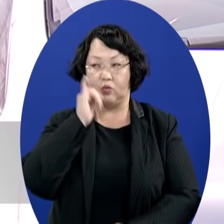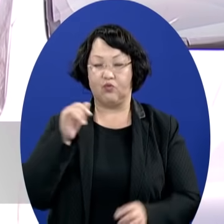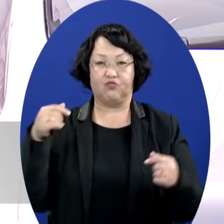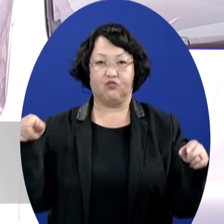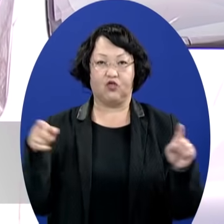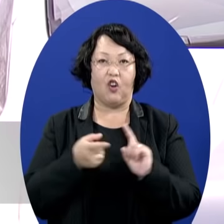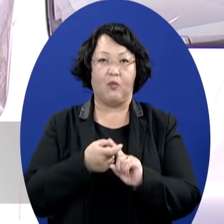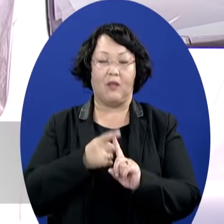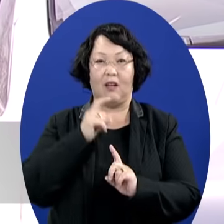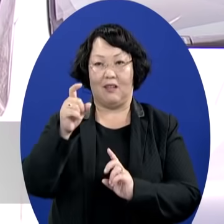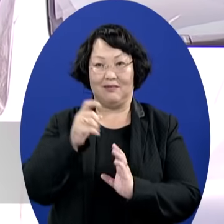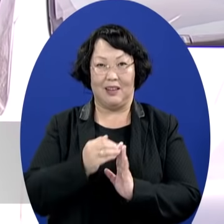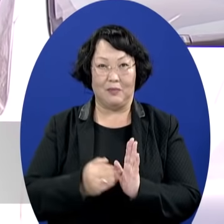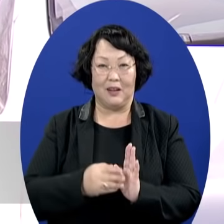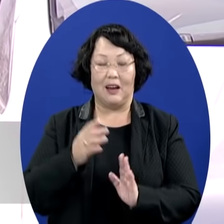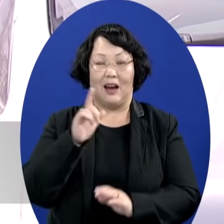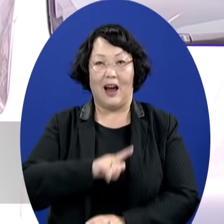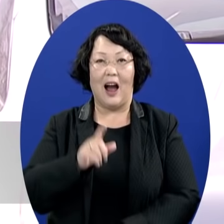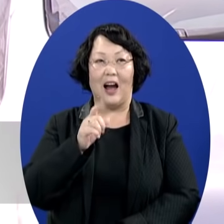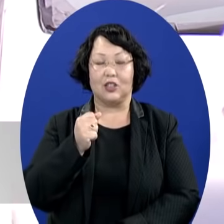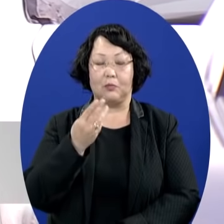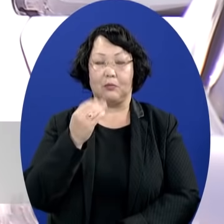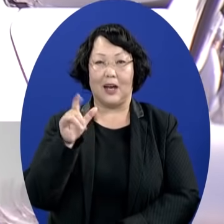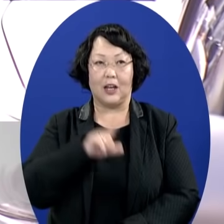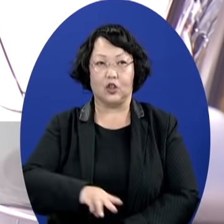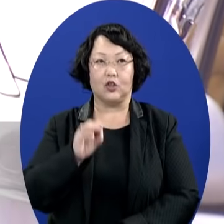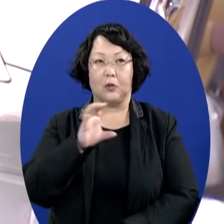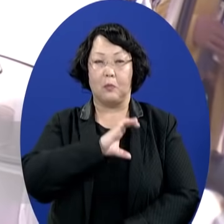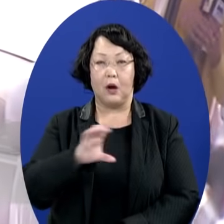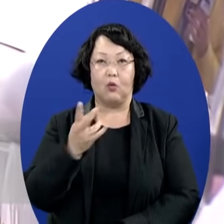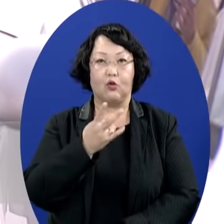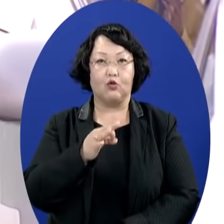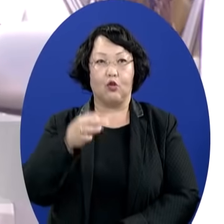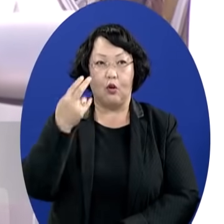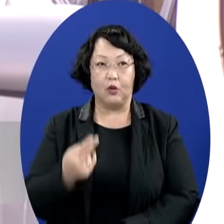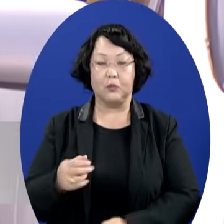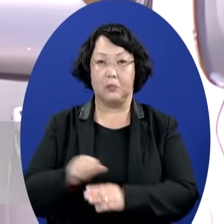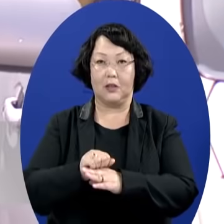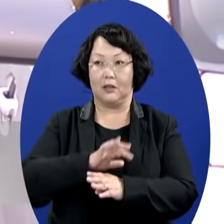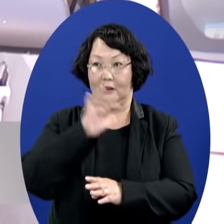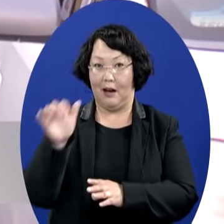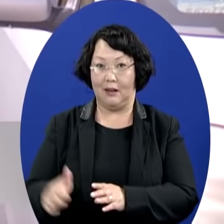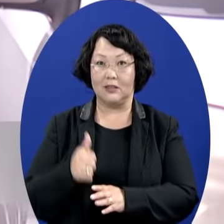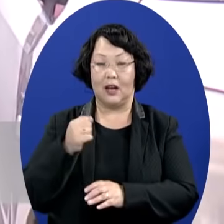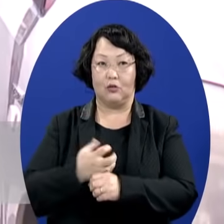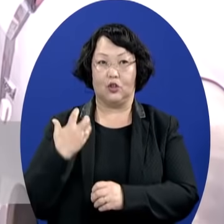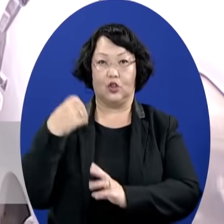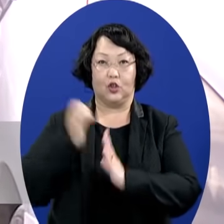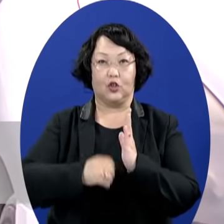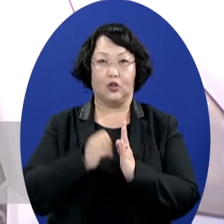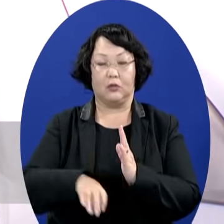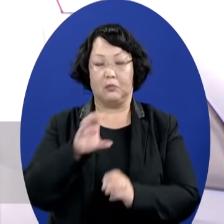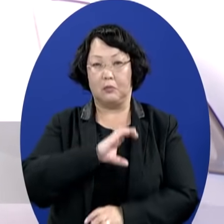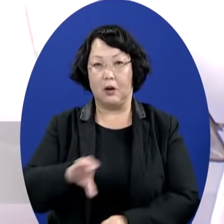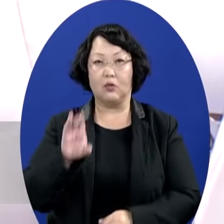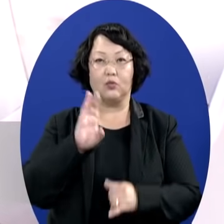байсан. За үүндээ бол ашигт малтмал газрын цэсны газраас нөөцийн бүрдүүлтийг одоо хангаж ажиллах ёстой. Гэвч энэ байгууллага сүүлийн 10